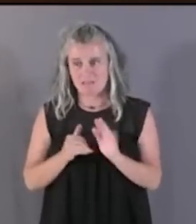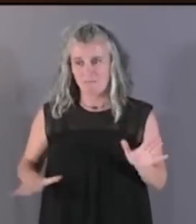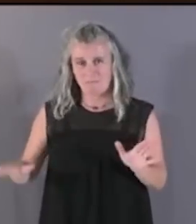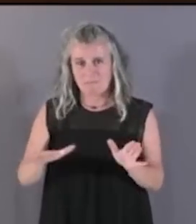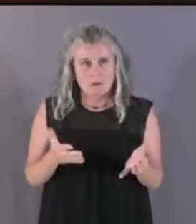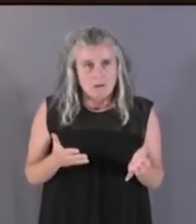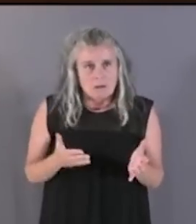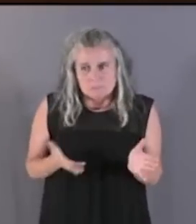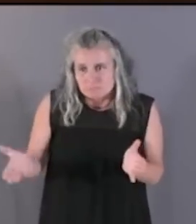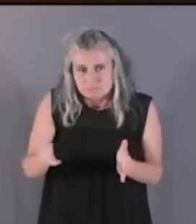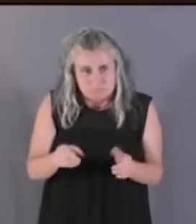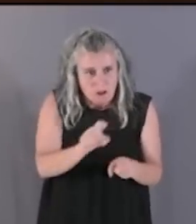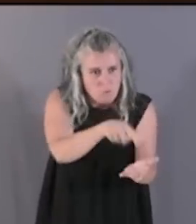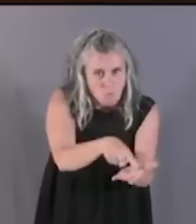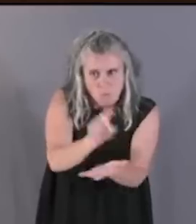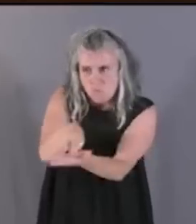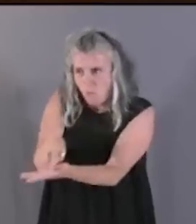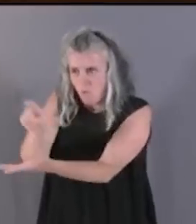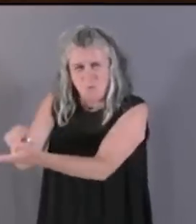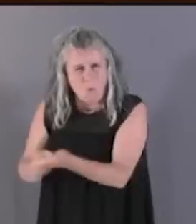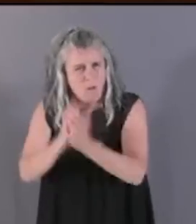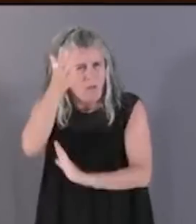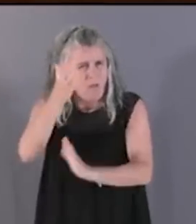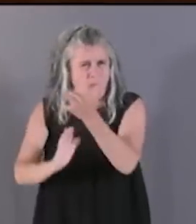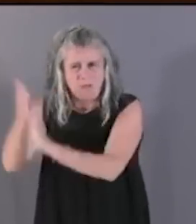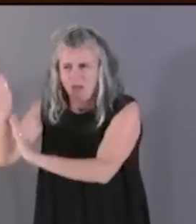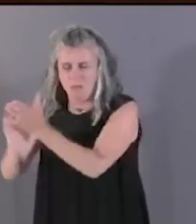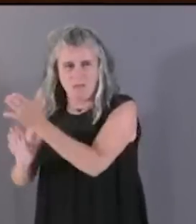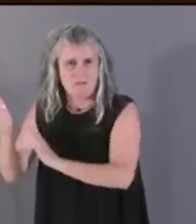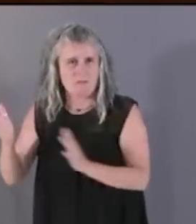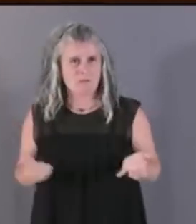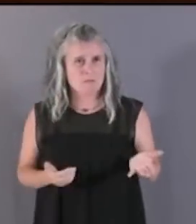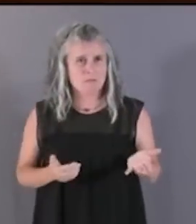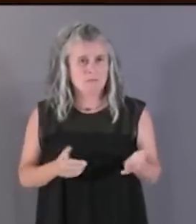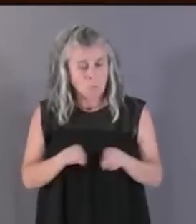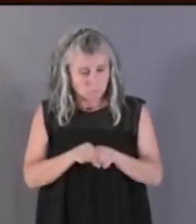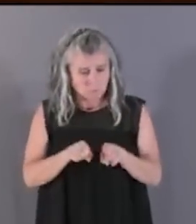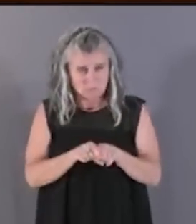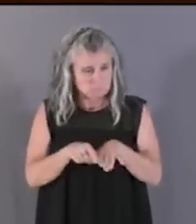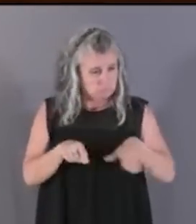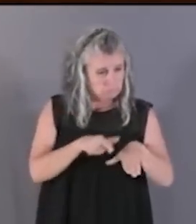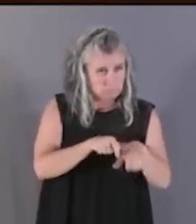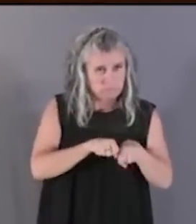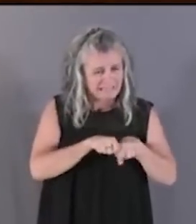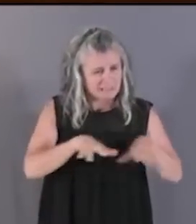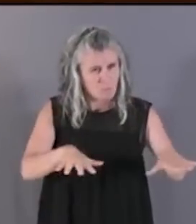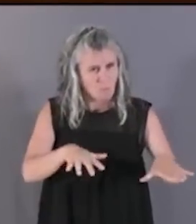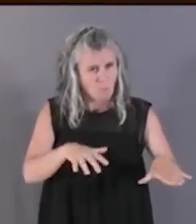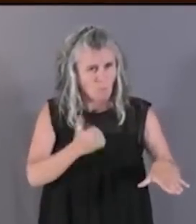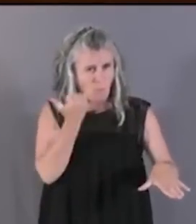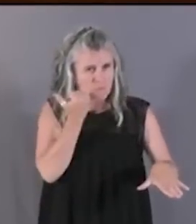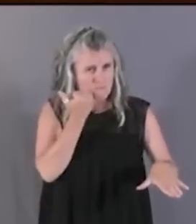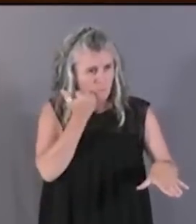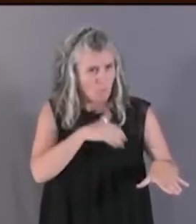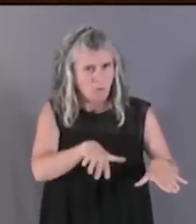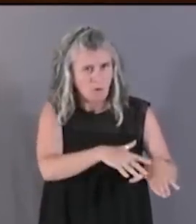qui ont été allumés à travers la ville. Même les réseaux de stupes n'ont pas réussi à contenir